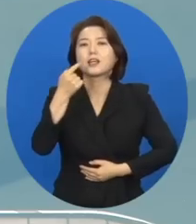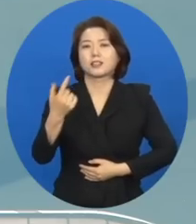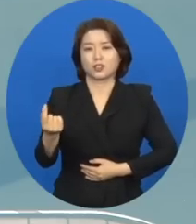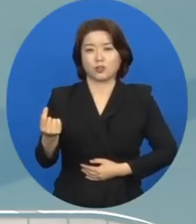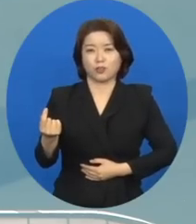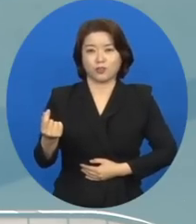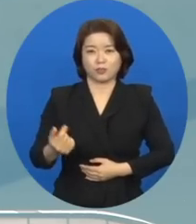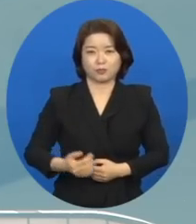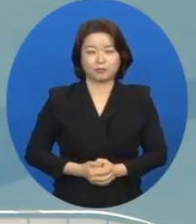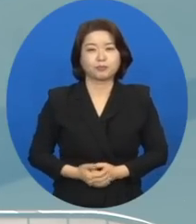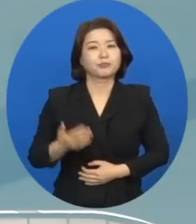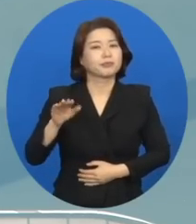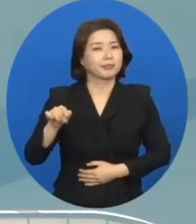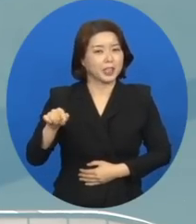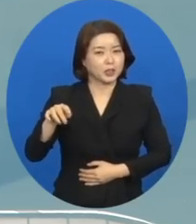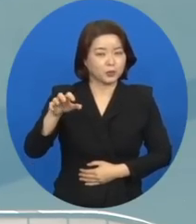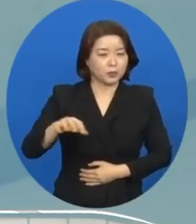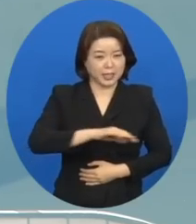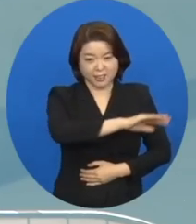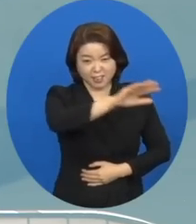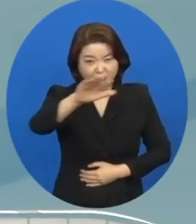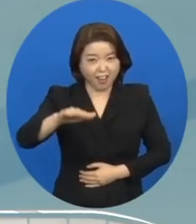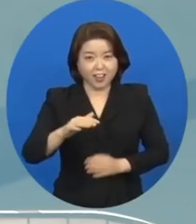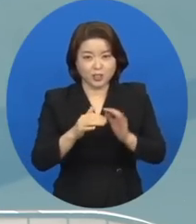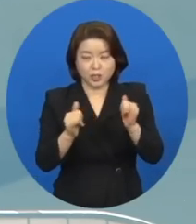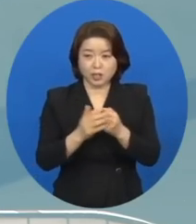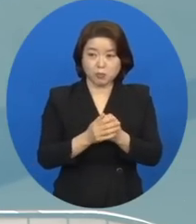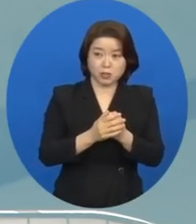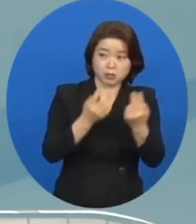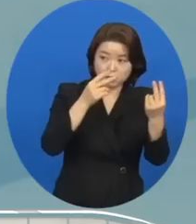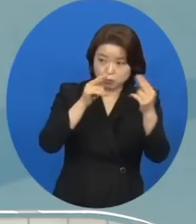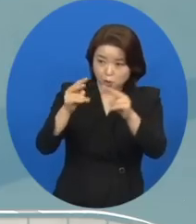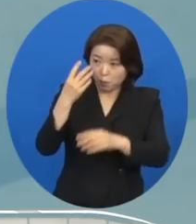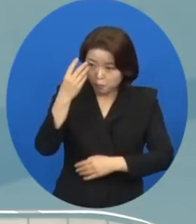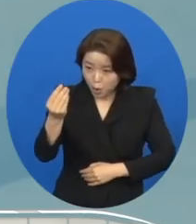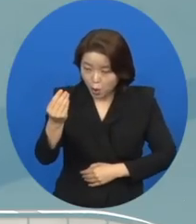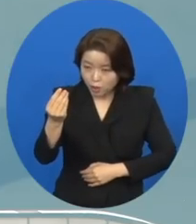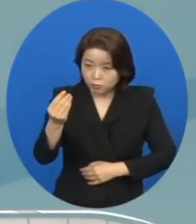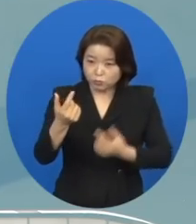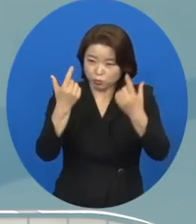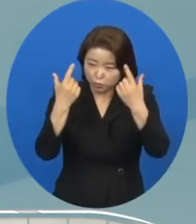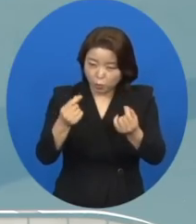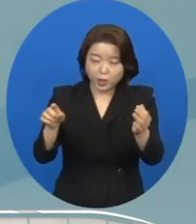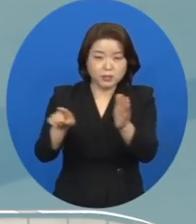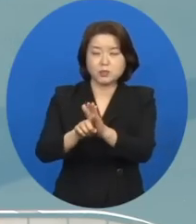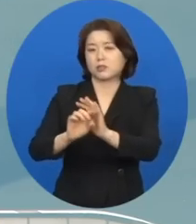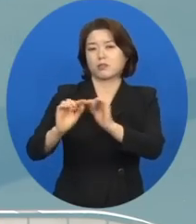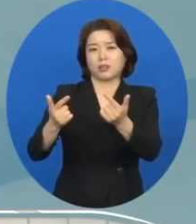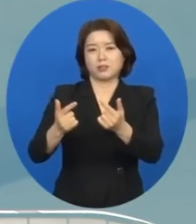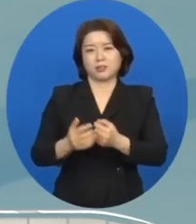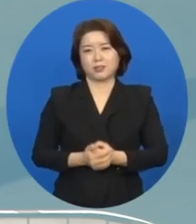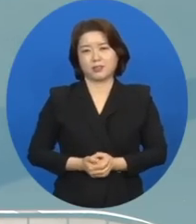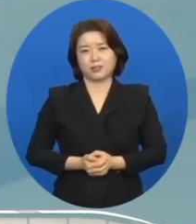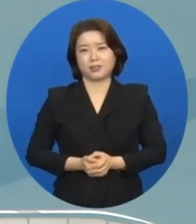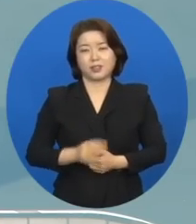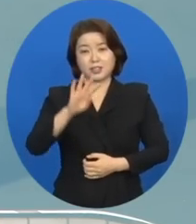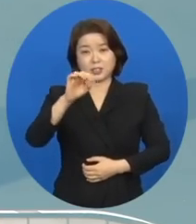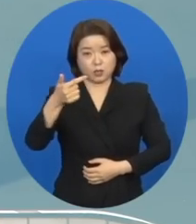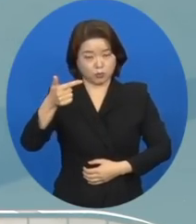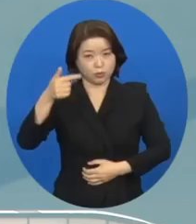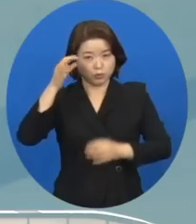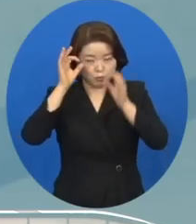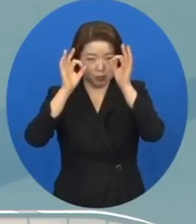증거였습니다. 그러나 그곳에 있는 모든 사람들이 이것을 보고 믿은 것은 아니었습니다. 46절에 보면 몇몇